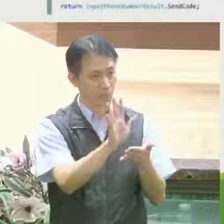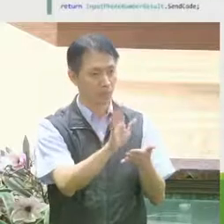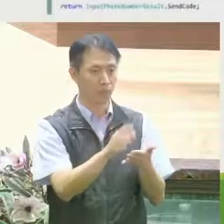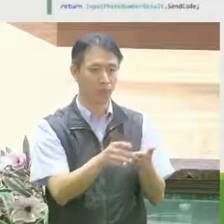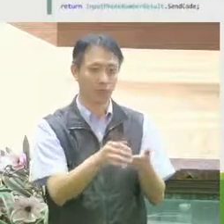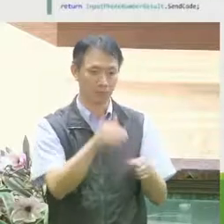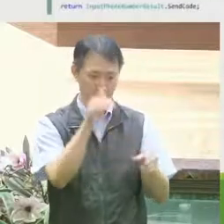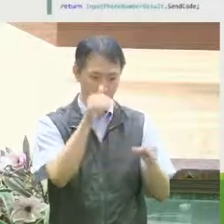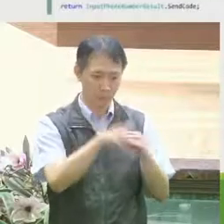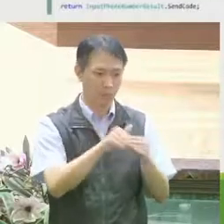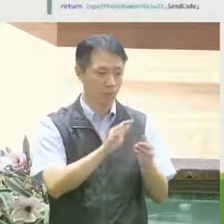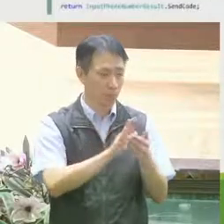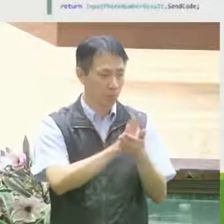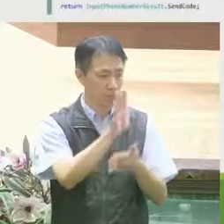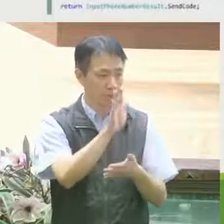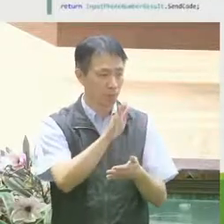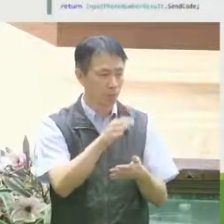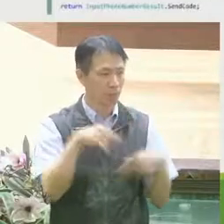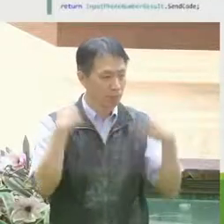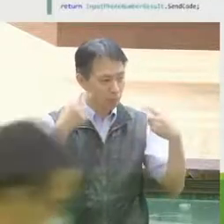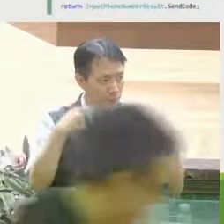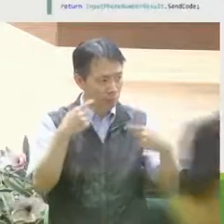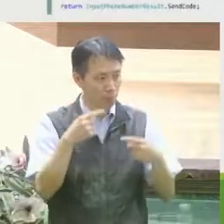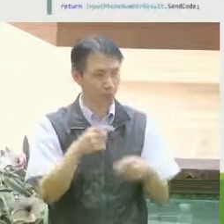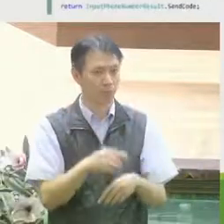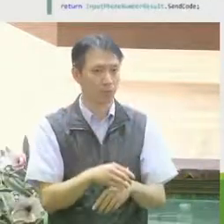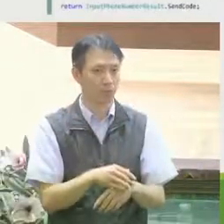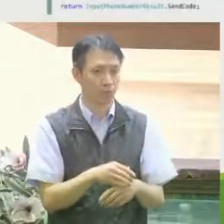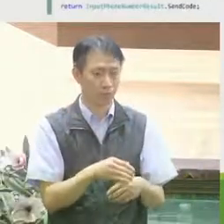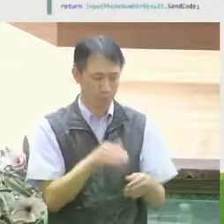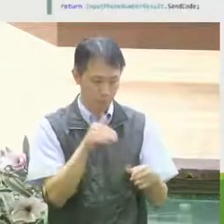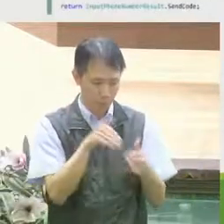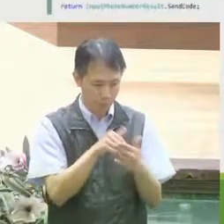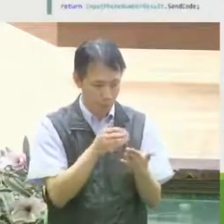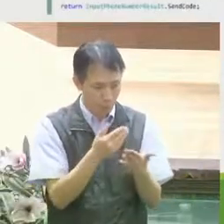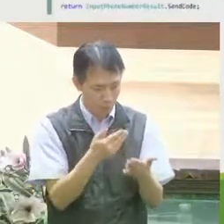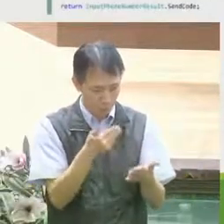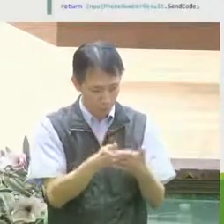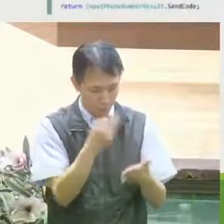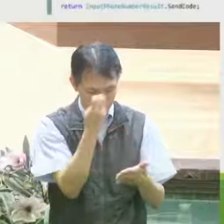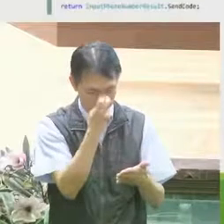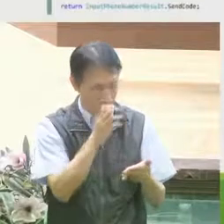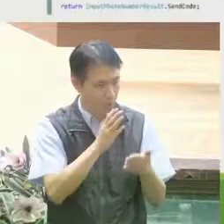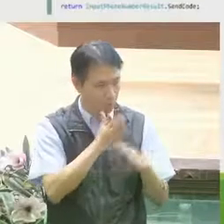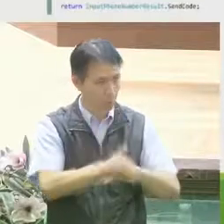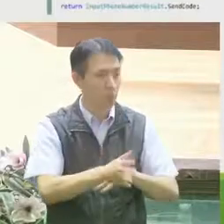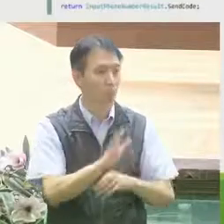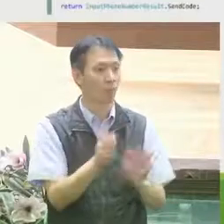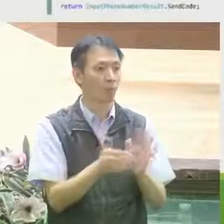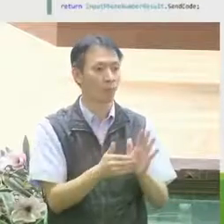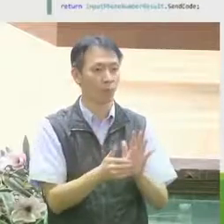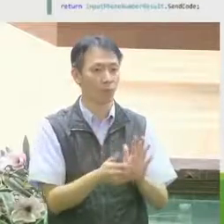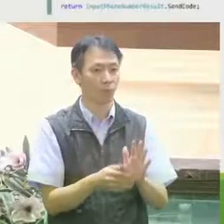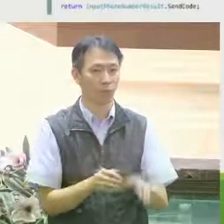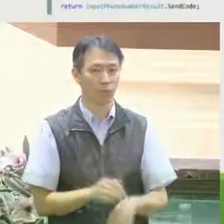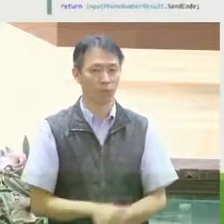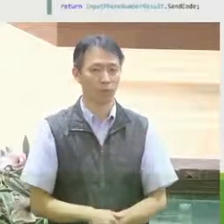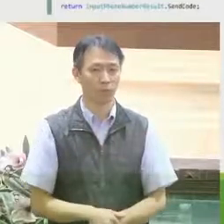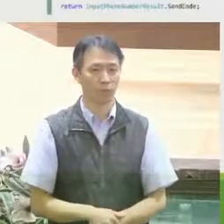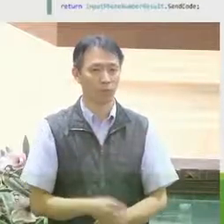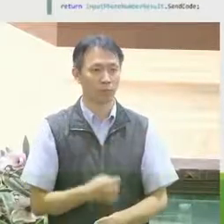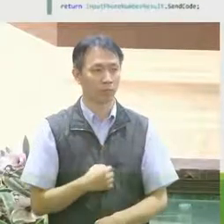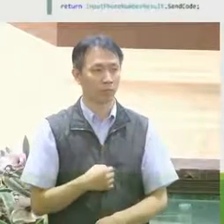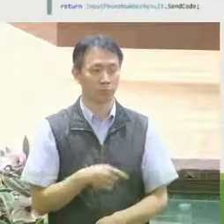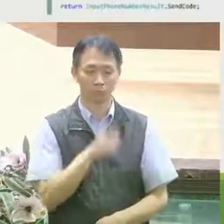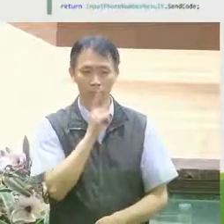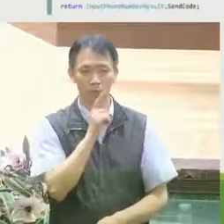证在一段时间内尝试通过验证的次数，这个逻辑很普遍，我想也